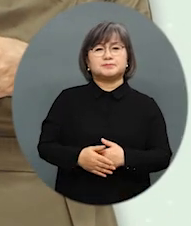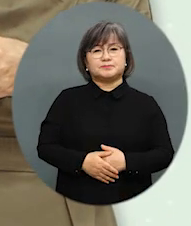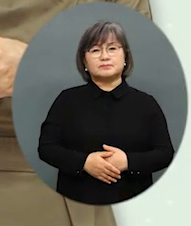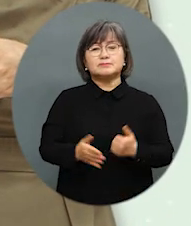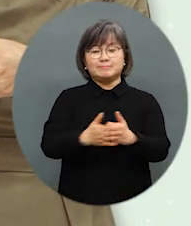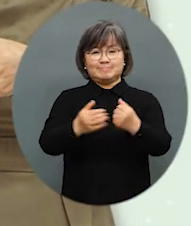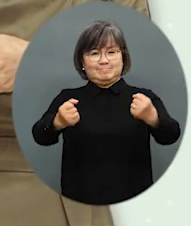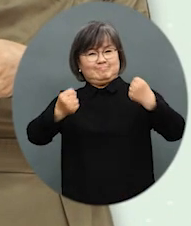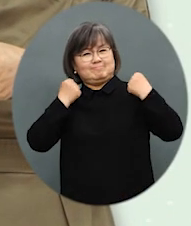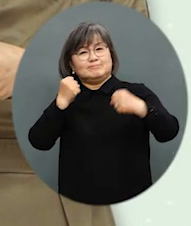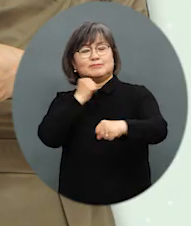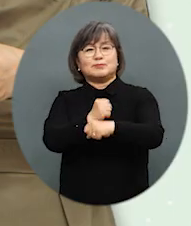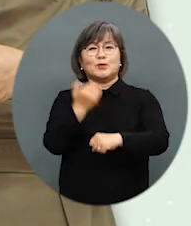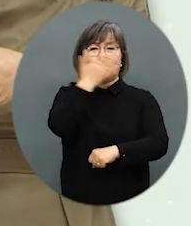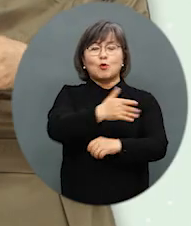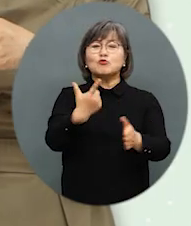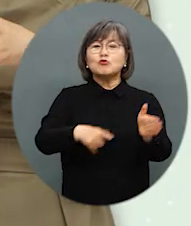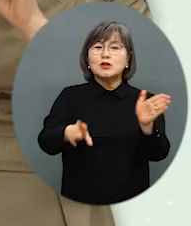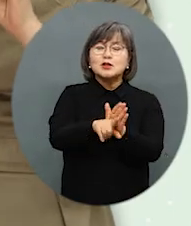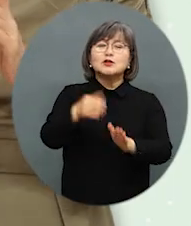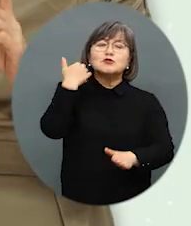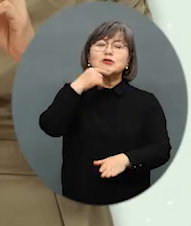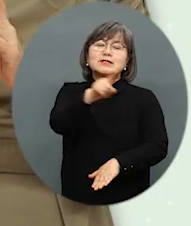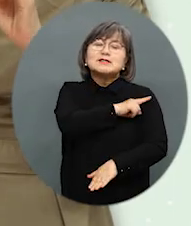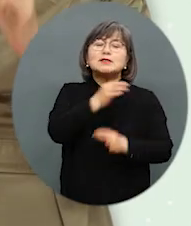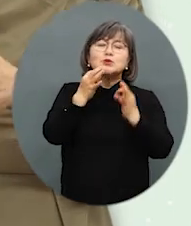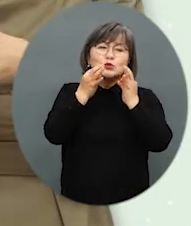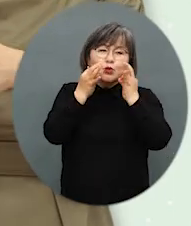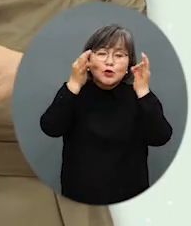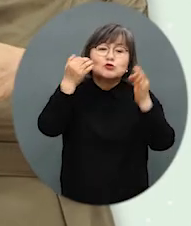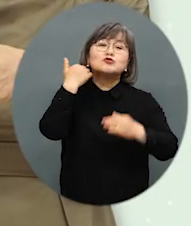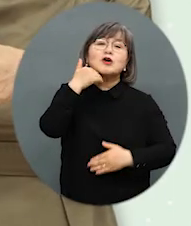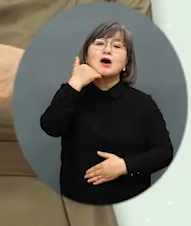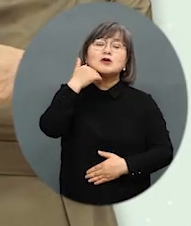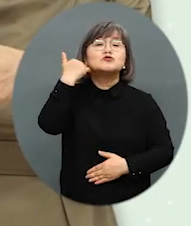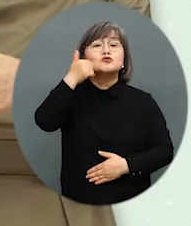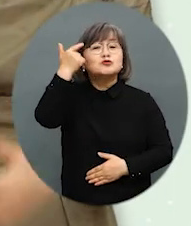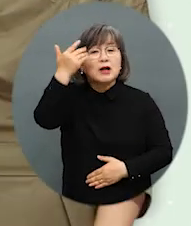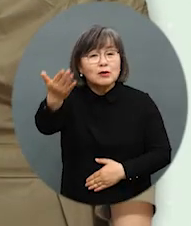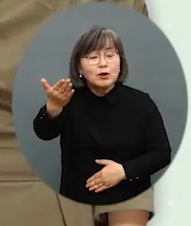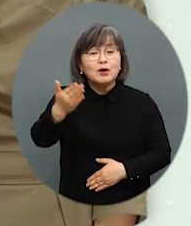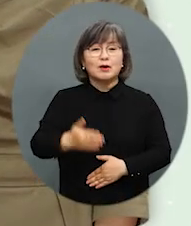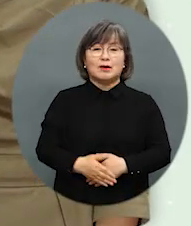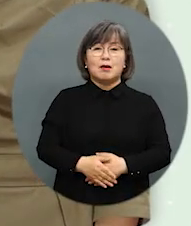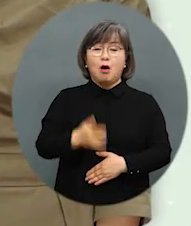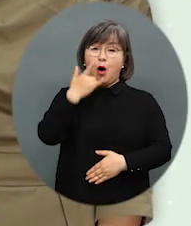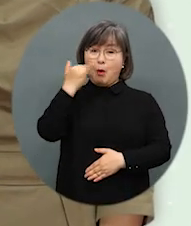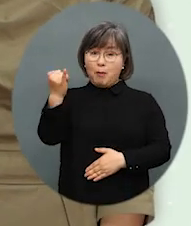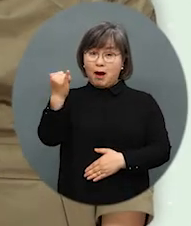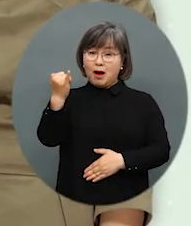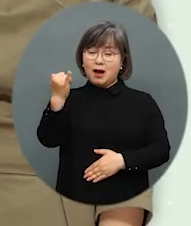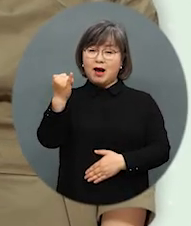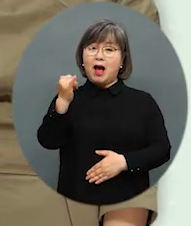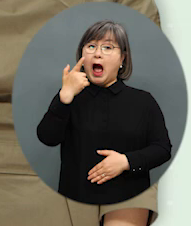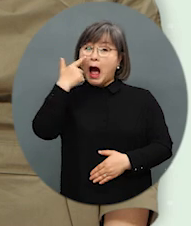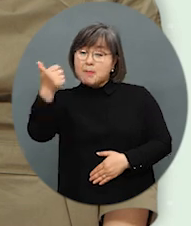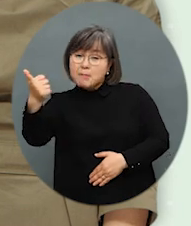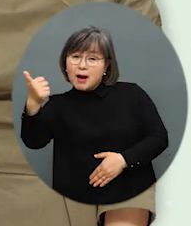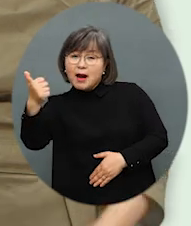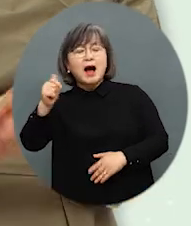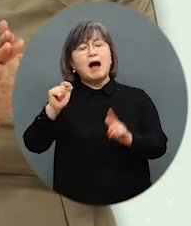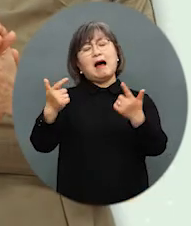약해집니다. 건강한 몸을 위해서 누가 제일 노력해야 할까요? 누구라고요?